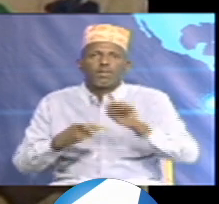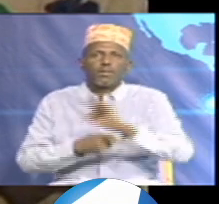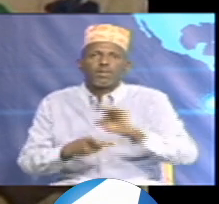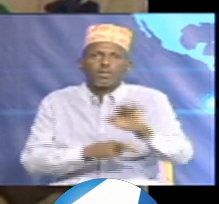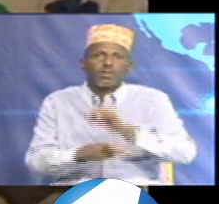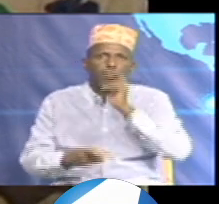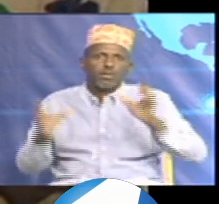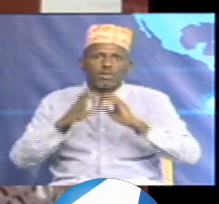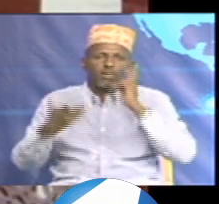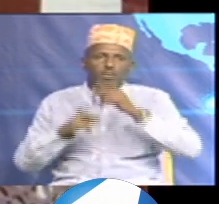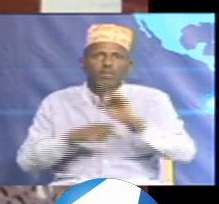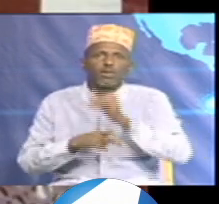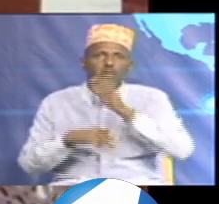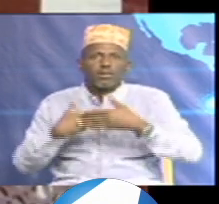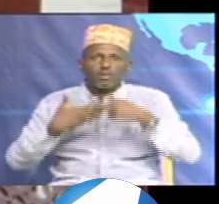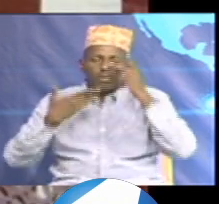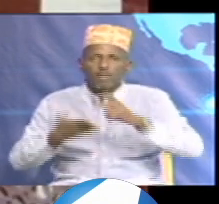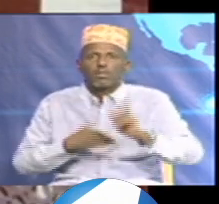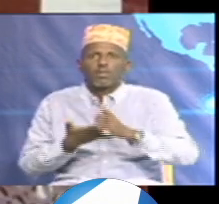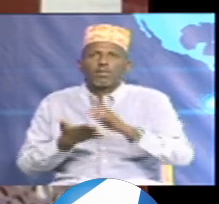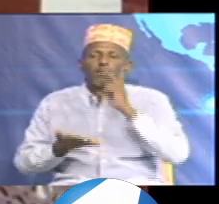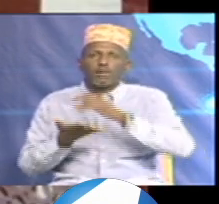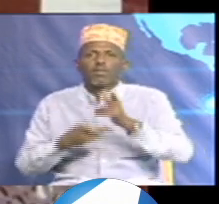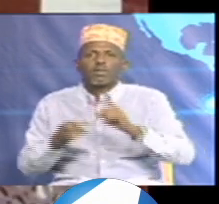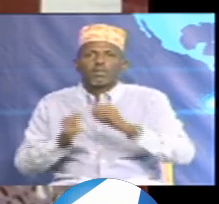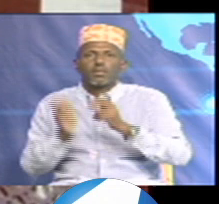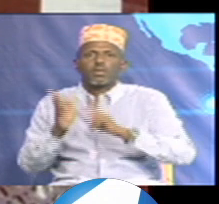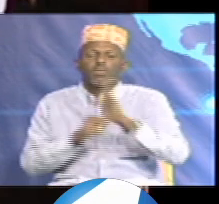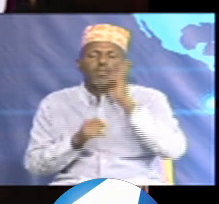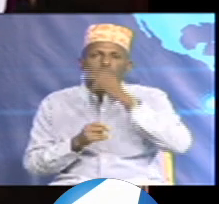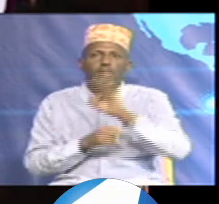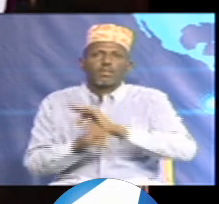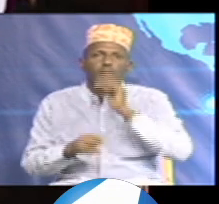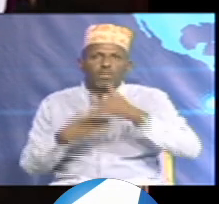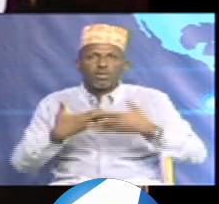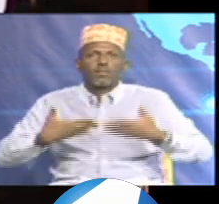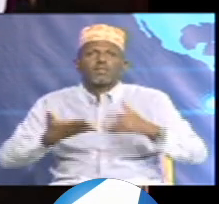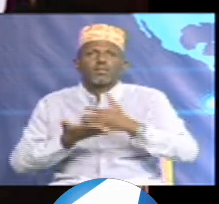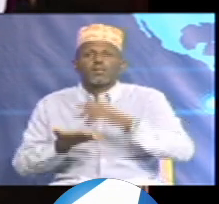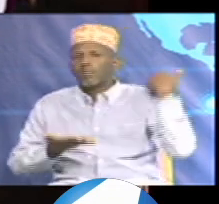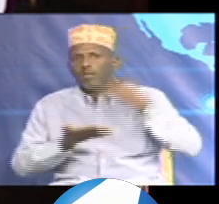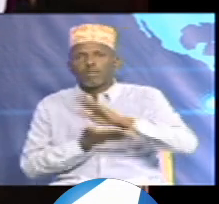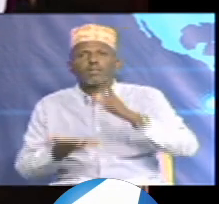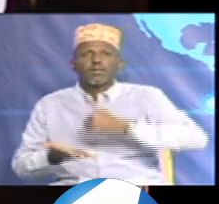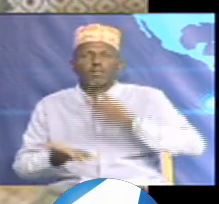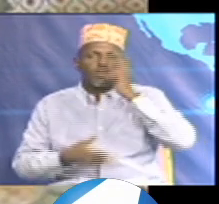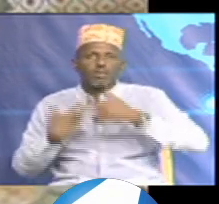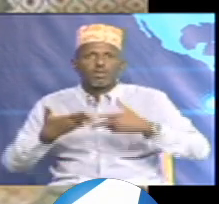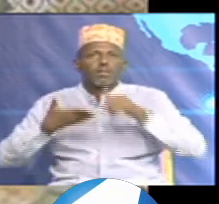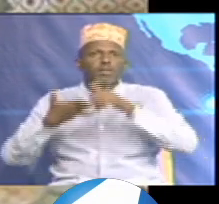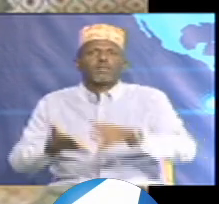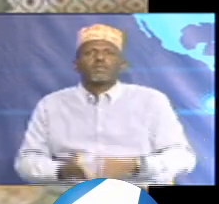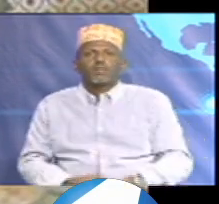à la conférence maritime internationale qui s'est étalée du 13 au 15 février sous l'égide du président de la République du